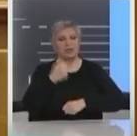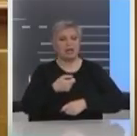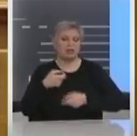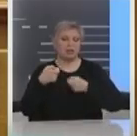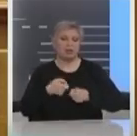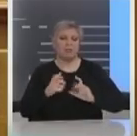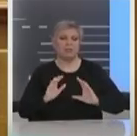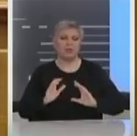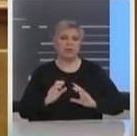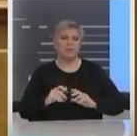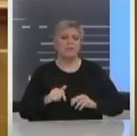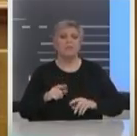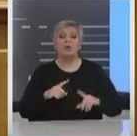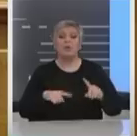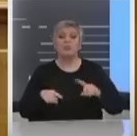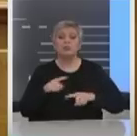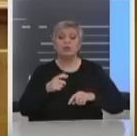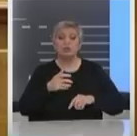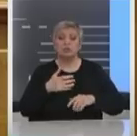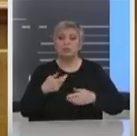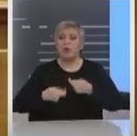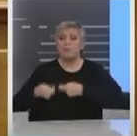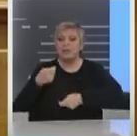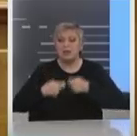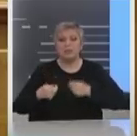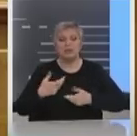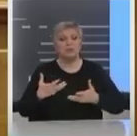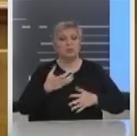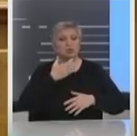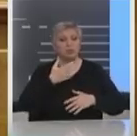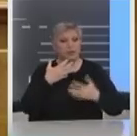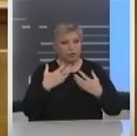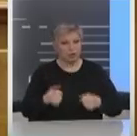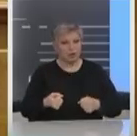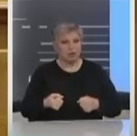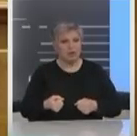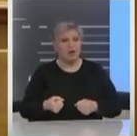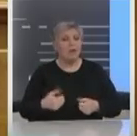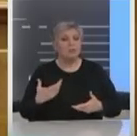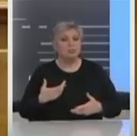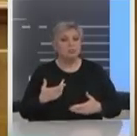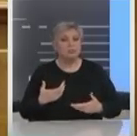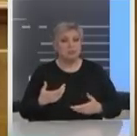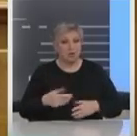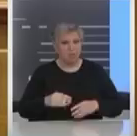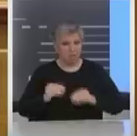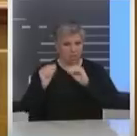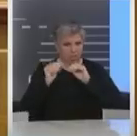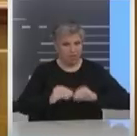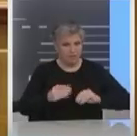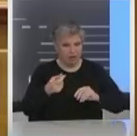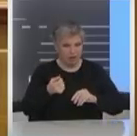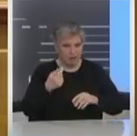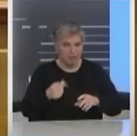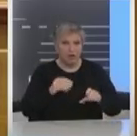επιχειρηματίας θα έρθει να επενδύσει στη χώρα μας εάν θα μπορεί να βρεθεί από τη μια στιγμή στην